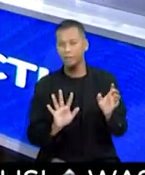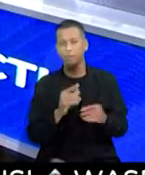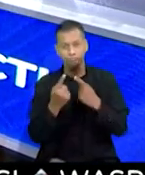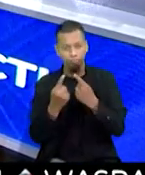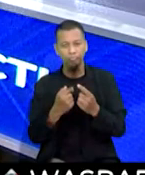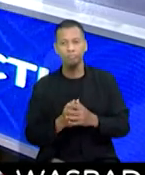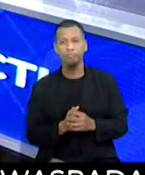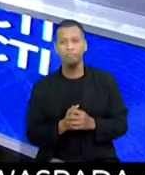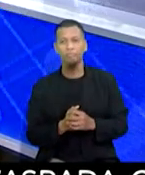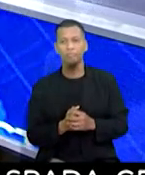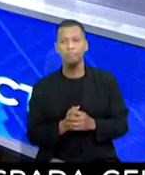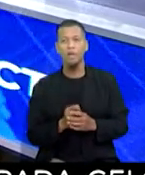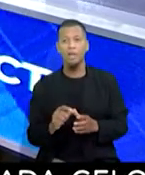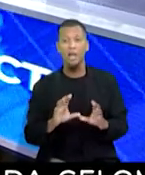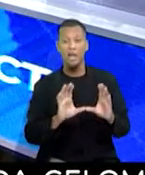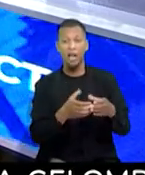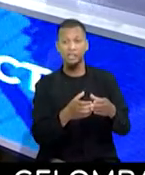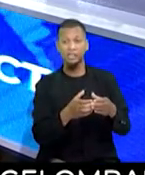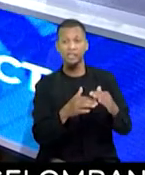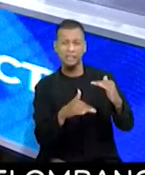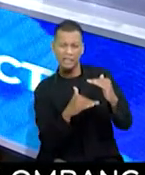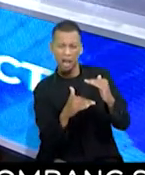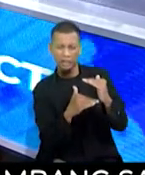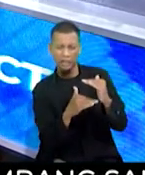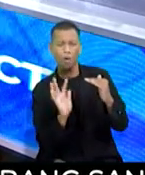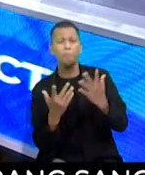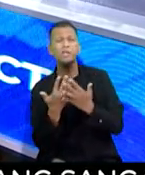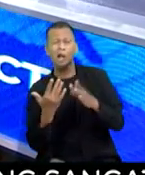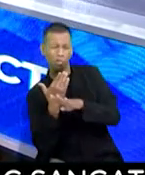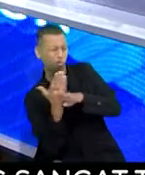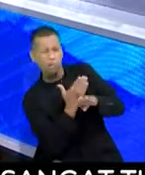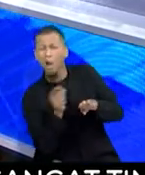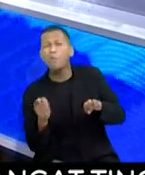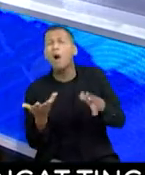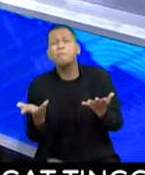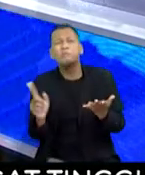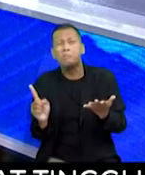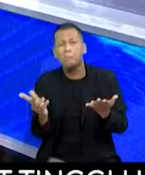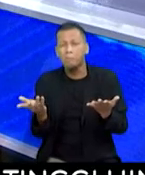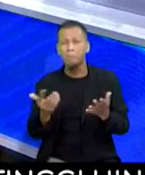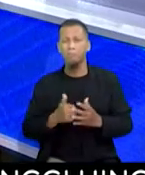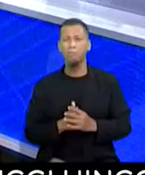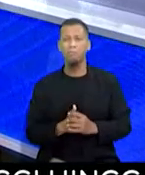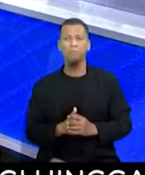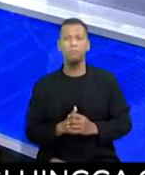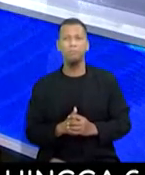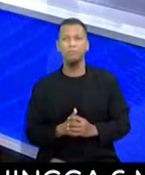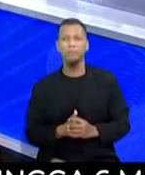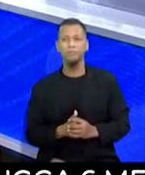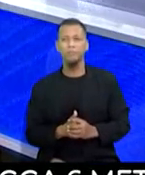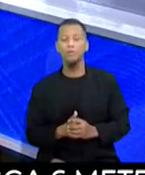Ini bagaimana jika ada penolakan nih, Pak, dari peserta BPJS Kesehatan misalnya yang selama ini terdaftar di kategori kelas